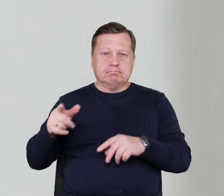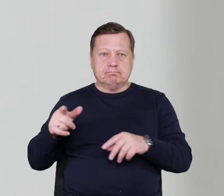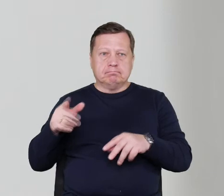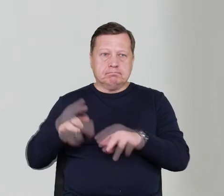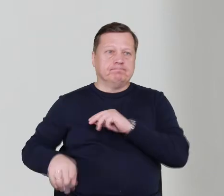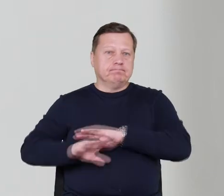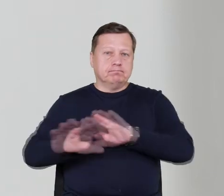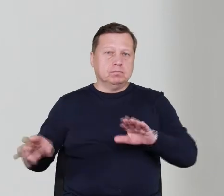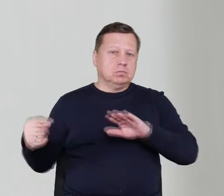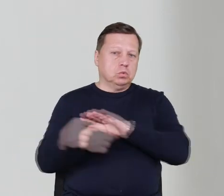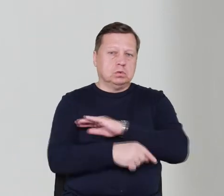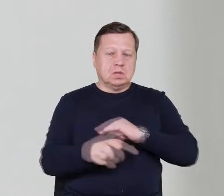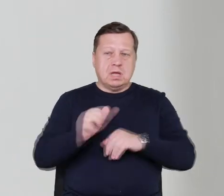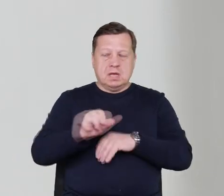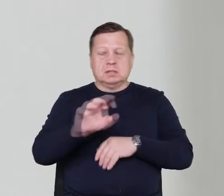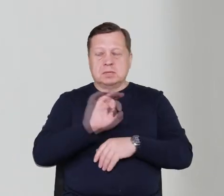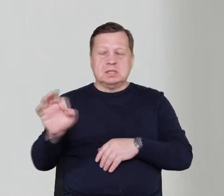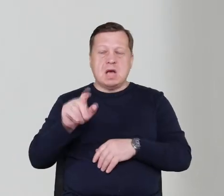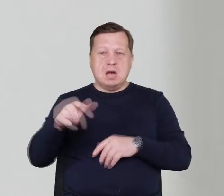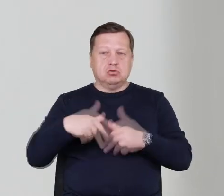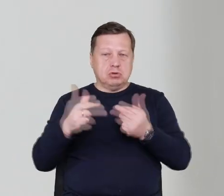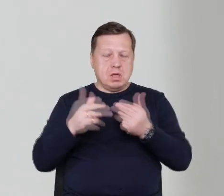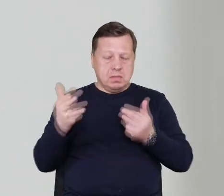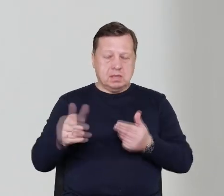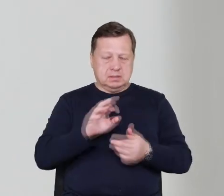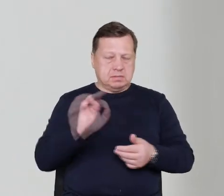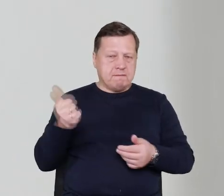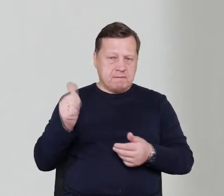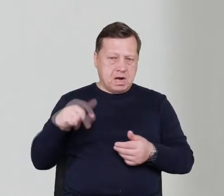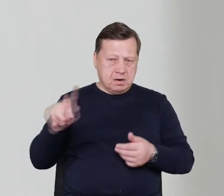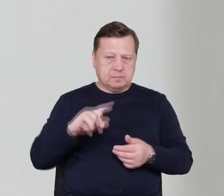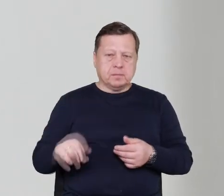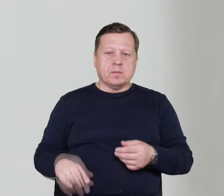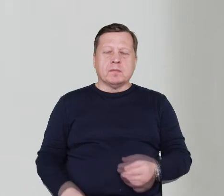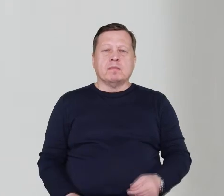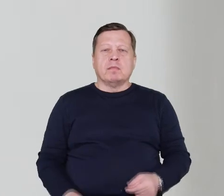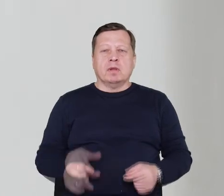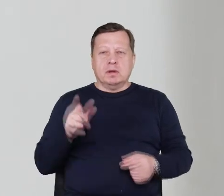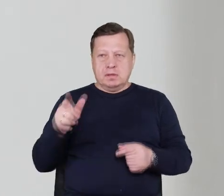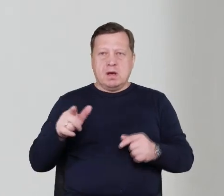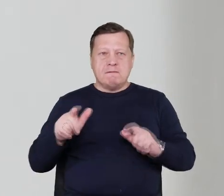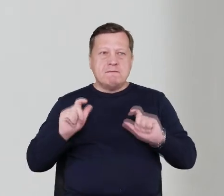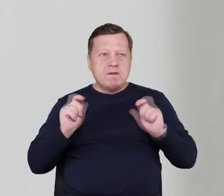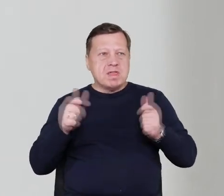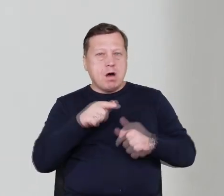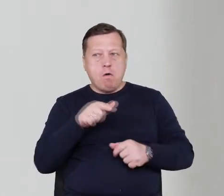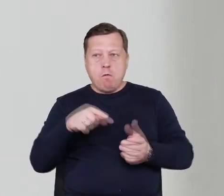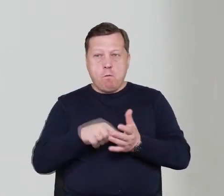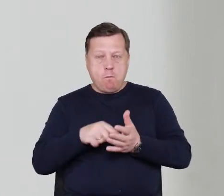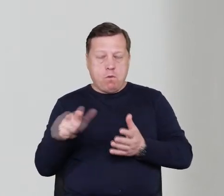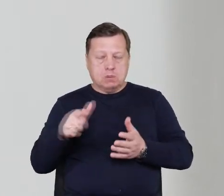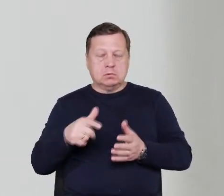dziennikarze są też się specjalizują w relacjonowaniu tego typu wydarzeń bo